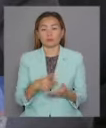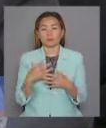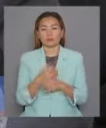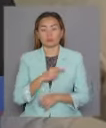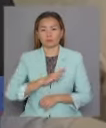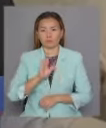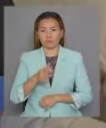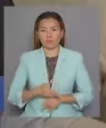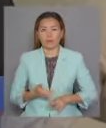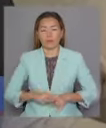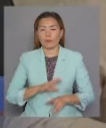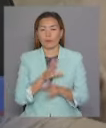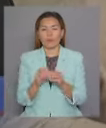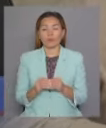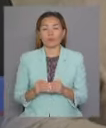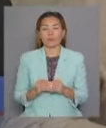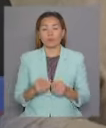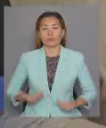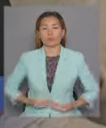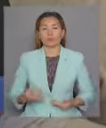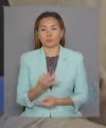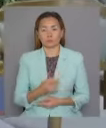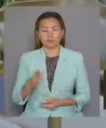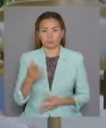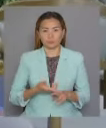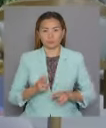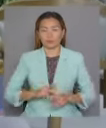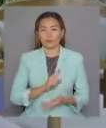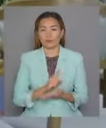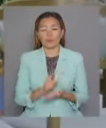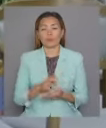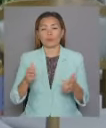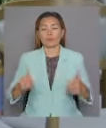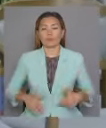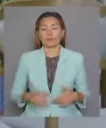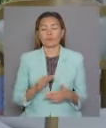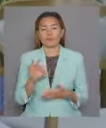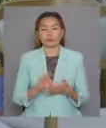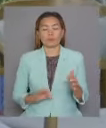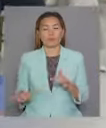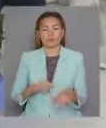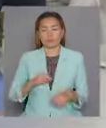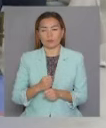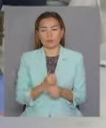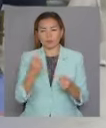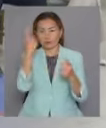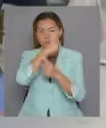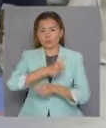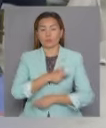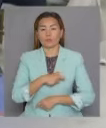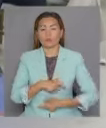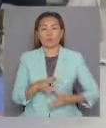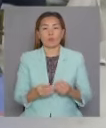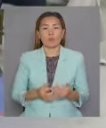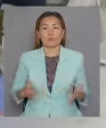сокращение. А это влияет на социальную жизнь региона, поэтому должны быть приняты оперативные меры, заявили депутаты. При